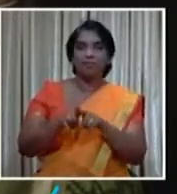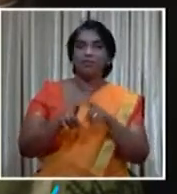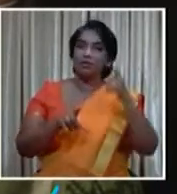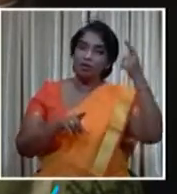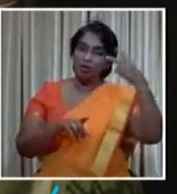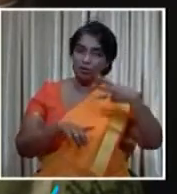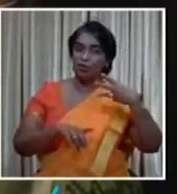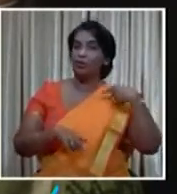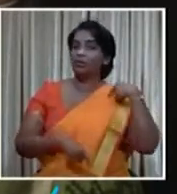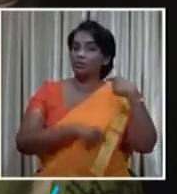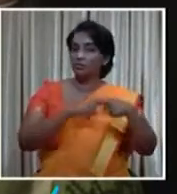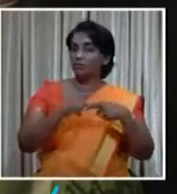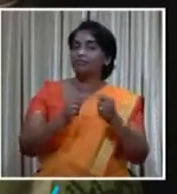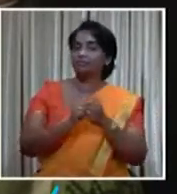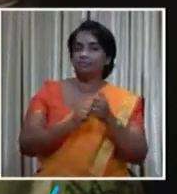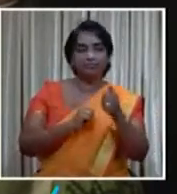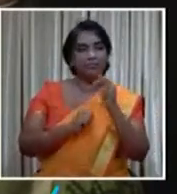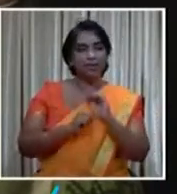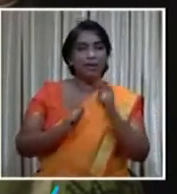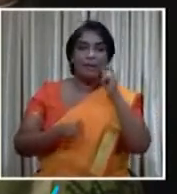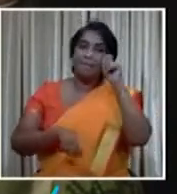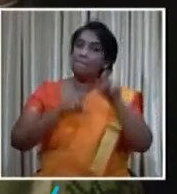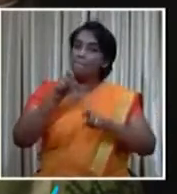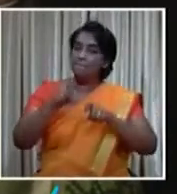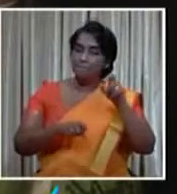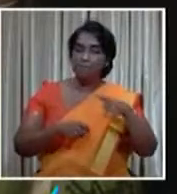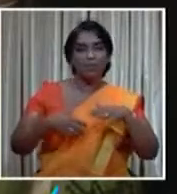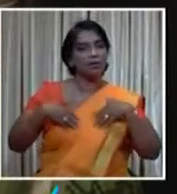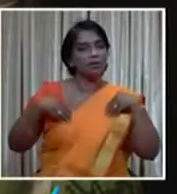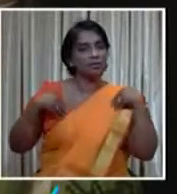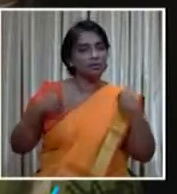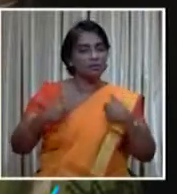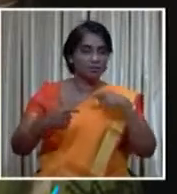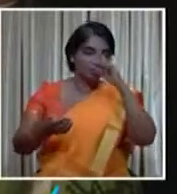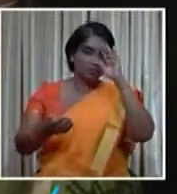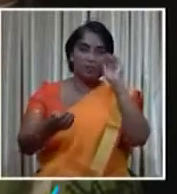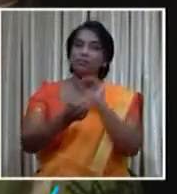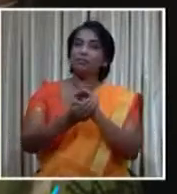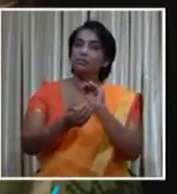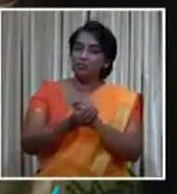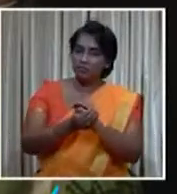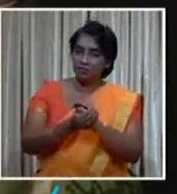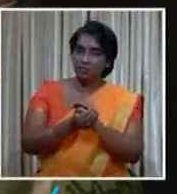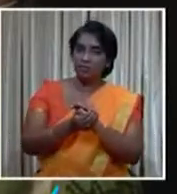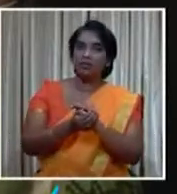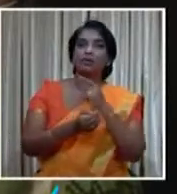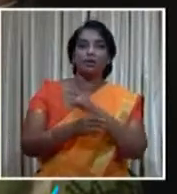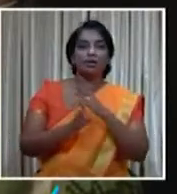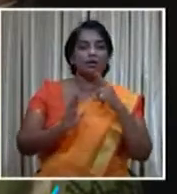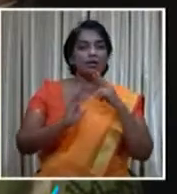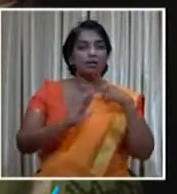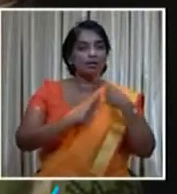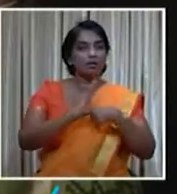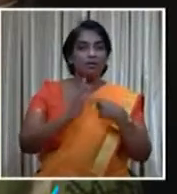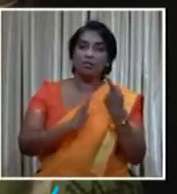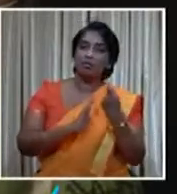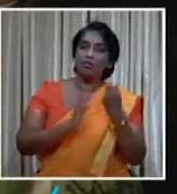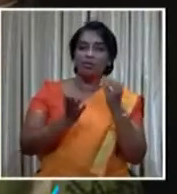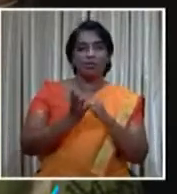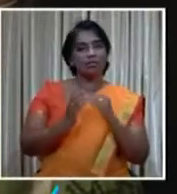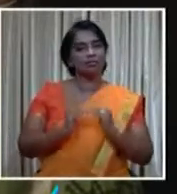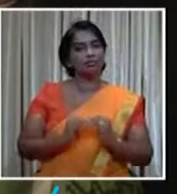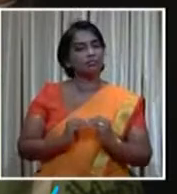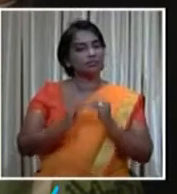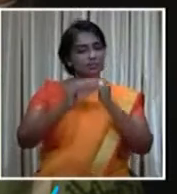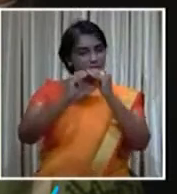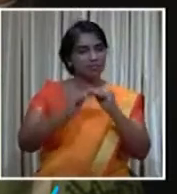තුන්වන රැල්ලද පරයා ජනතාවගේ සෞඛ්‍ය සුරක්ෂිතභාවයත් ජාතික ආර්ථිකය නැවත